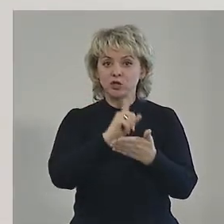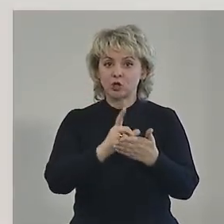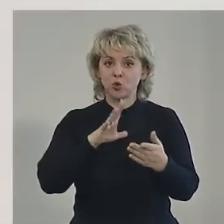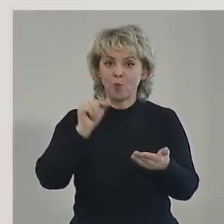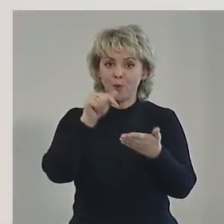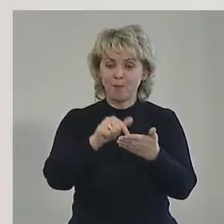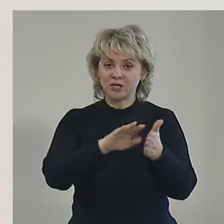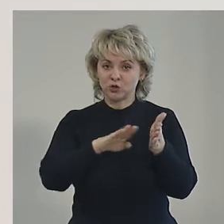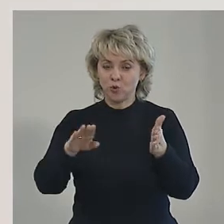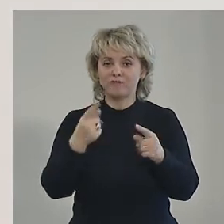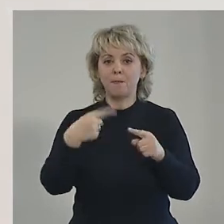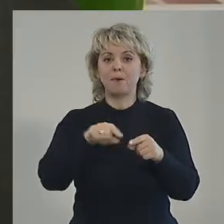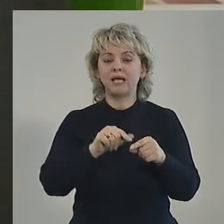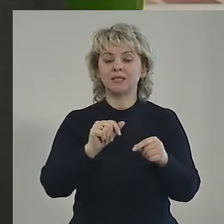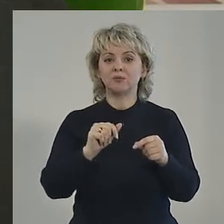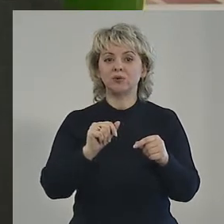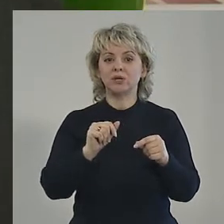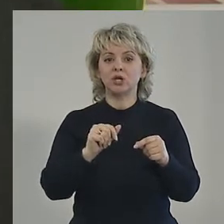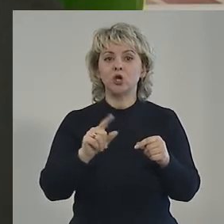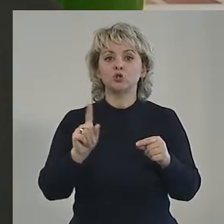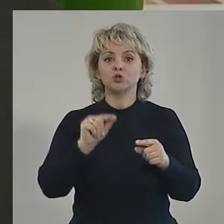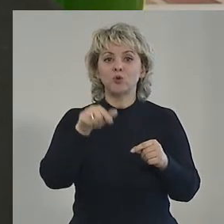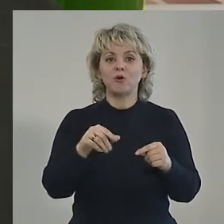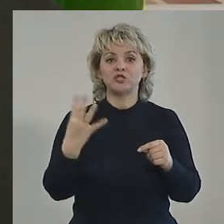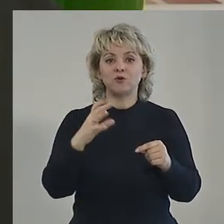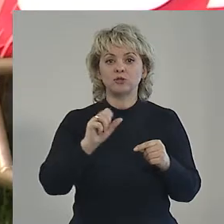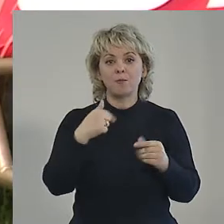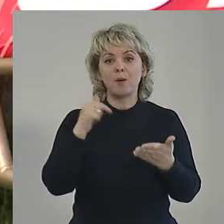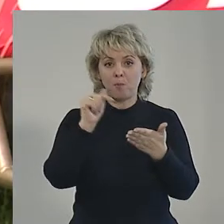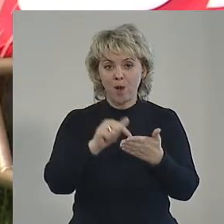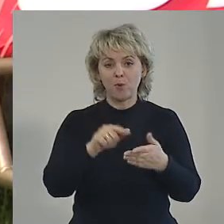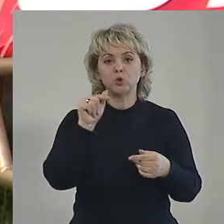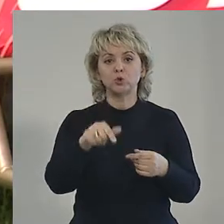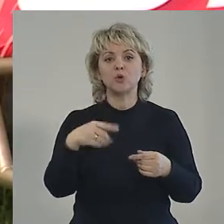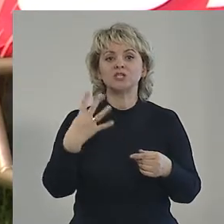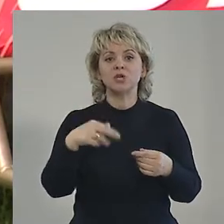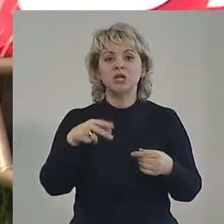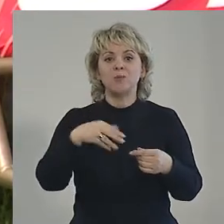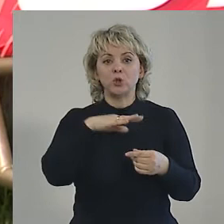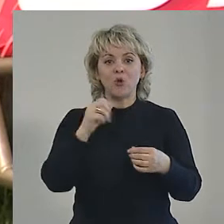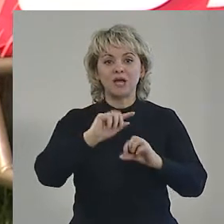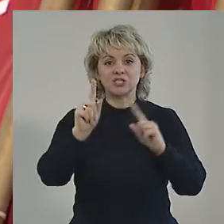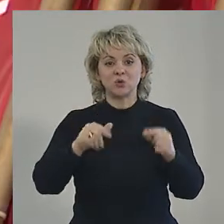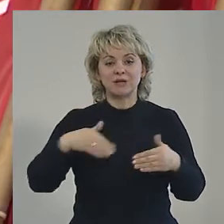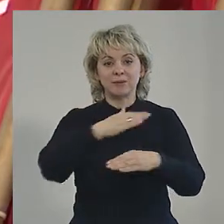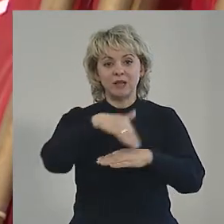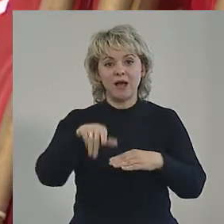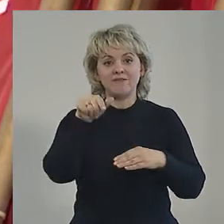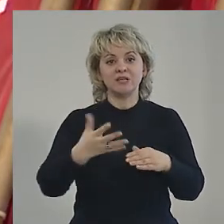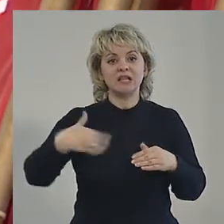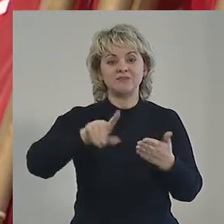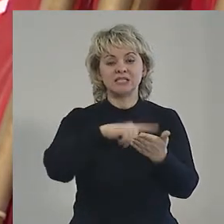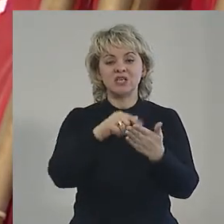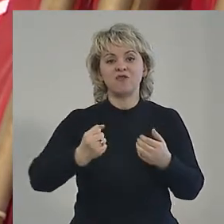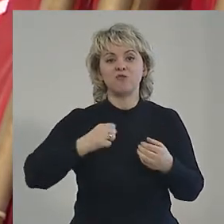изображение должно попасть ровно. Поэтому 4-го раза уже мы попали. Тут же 40 готовых звезд для аллеи славы, для всех